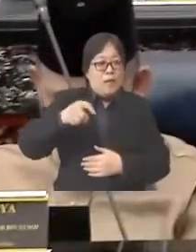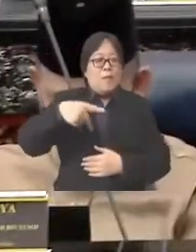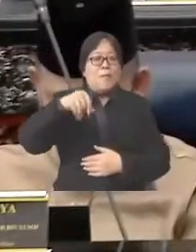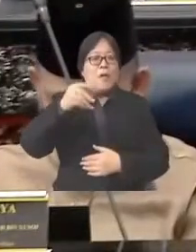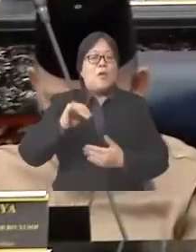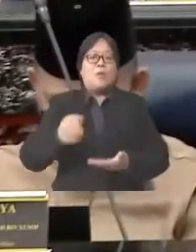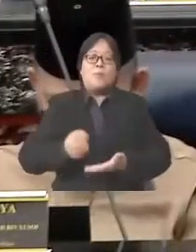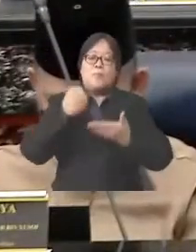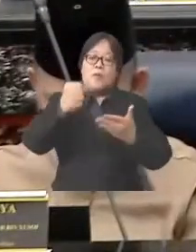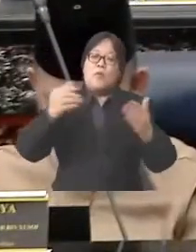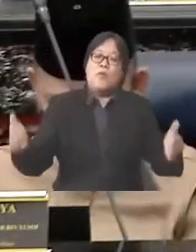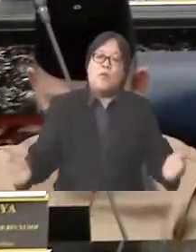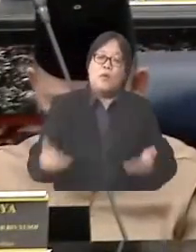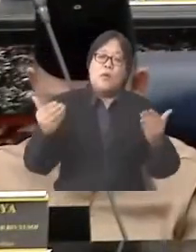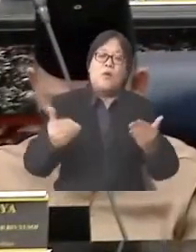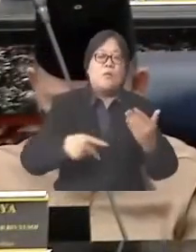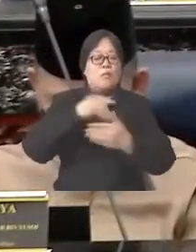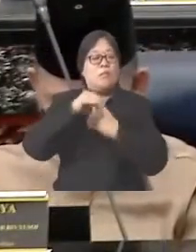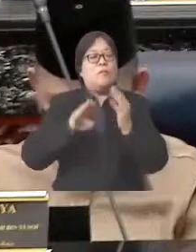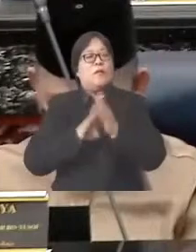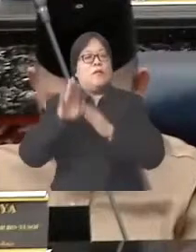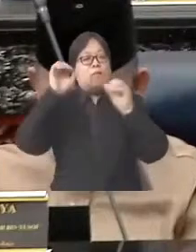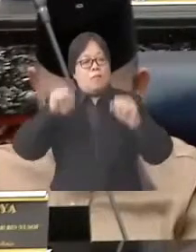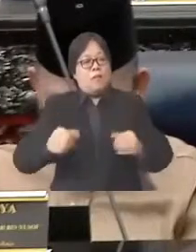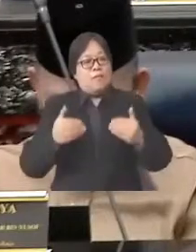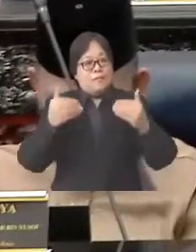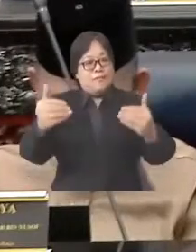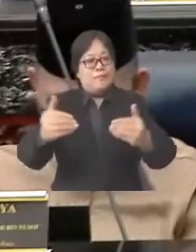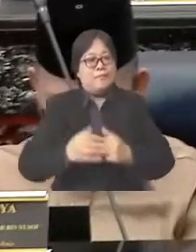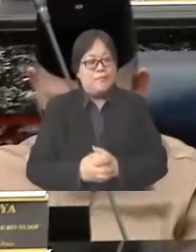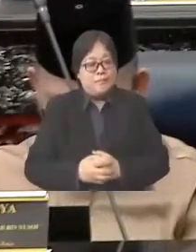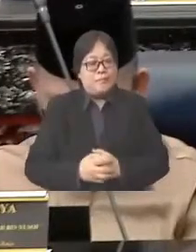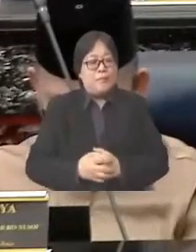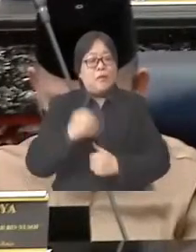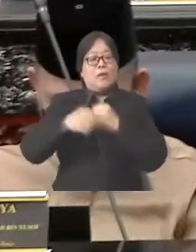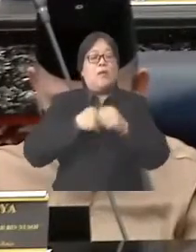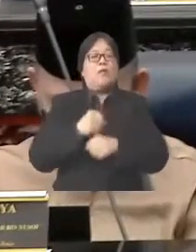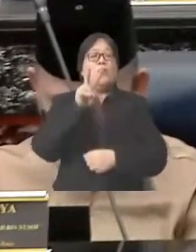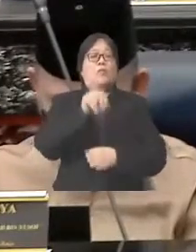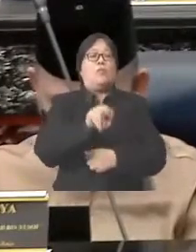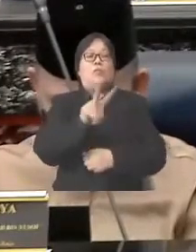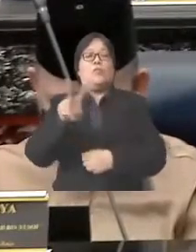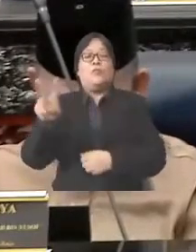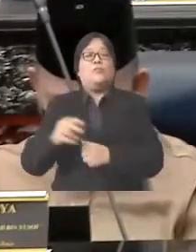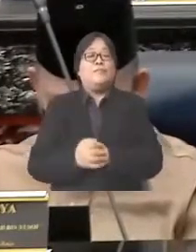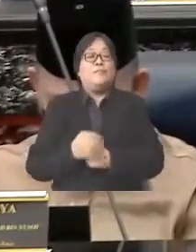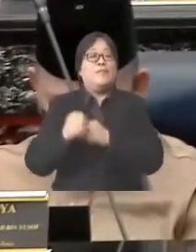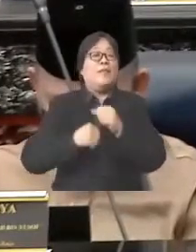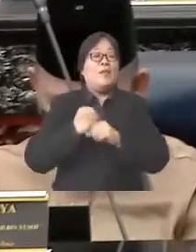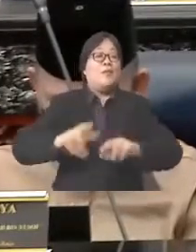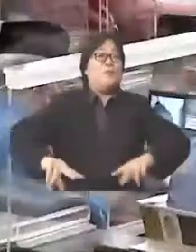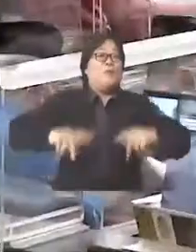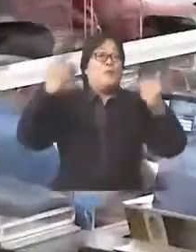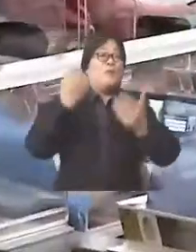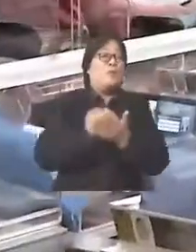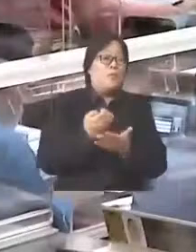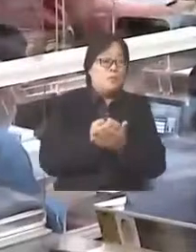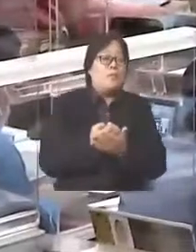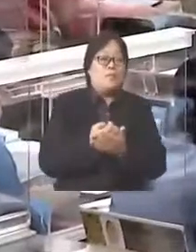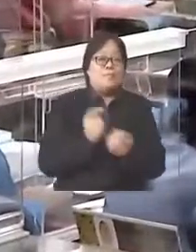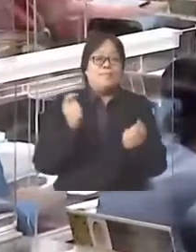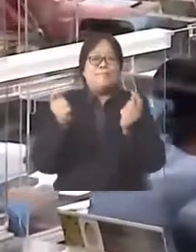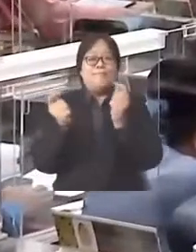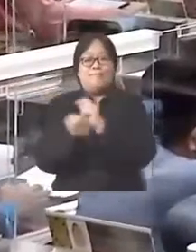peckish bantuan dana sangan setiap projek pembangunan dapat diteruskan pagi Tahun 2022 yaitu tahun pemulihan ekonomi